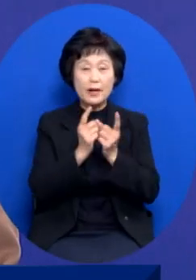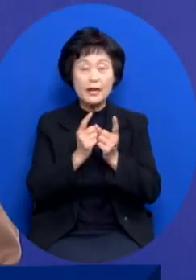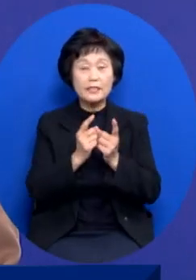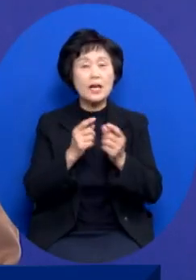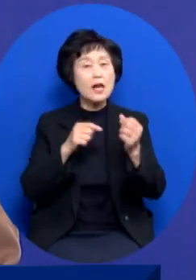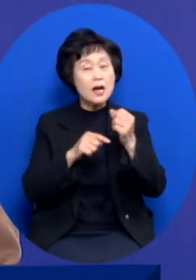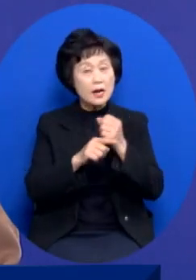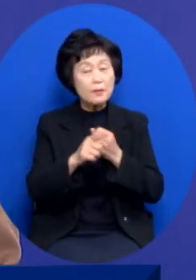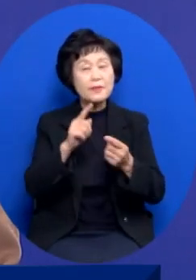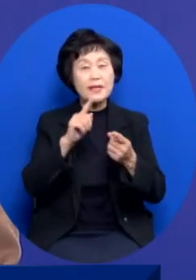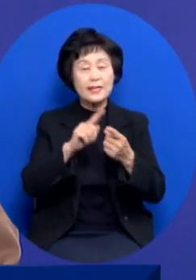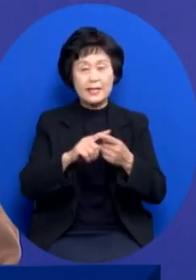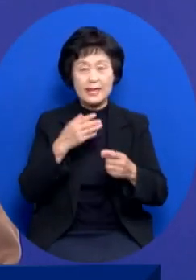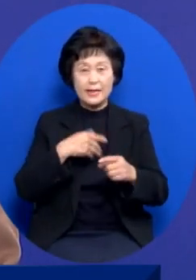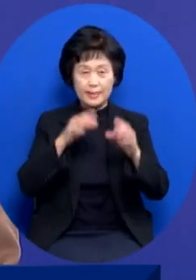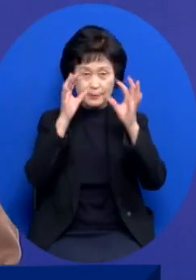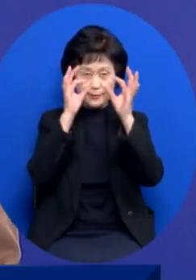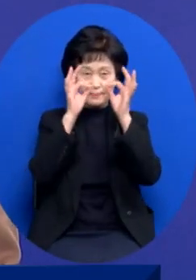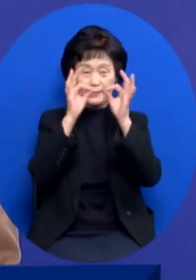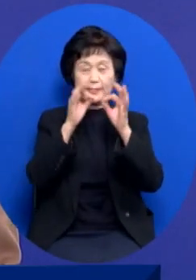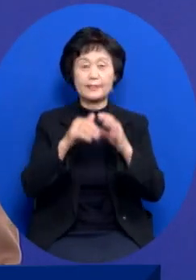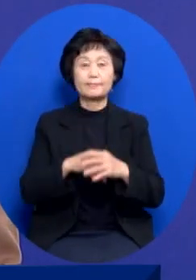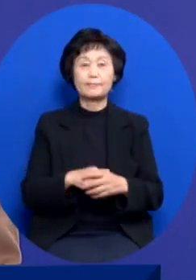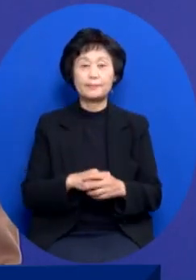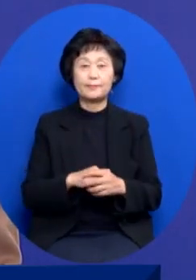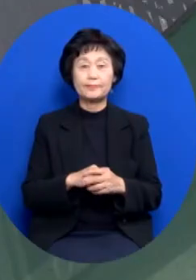기독교적인 의미를 알아봤습니다. 장현수 기자입니다.